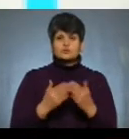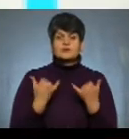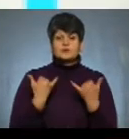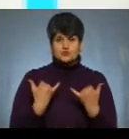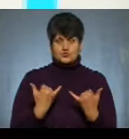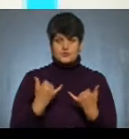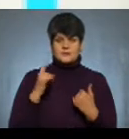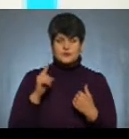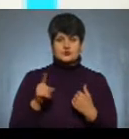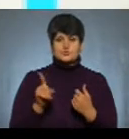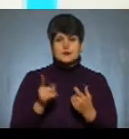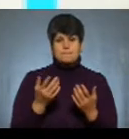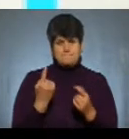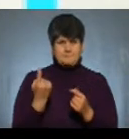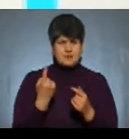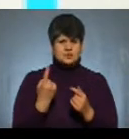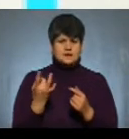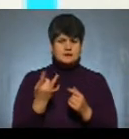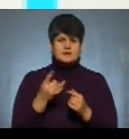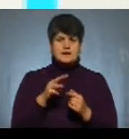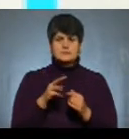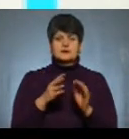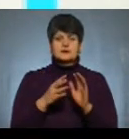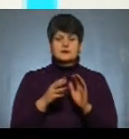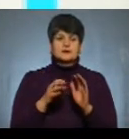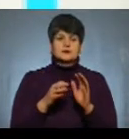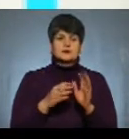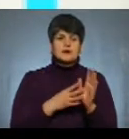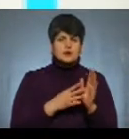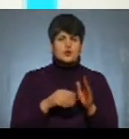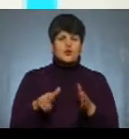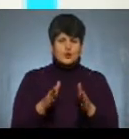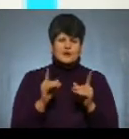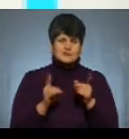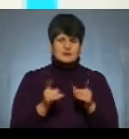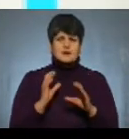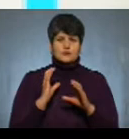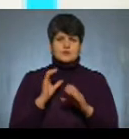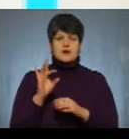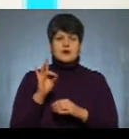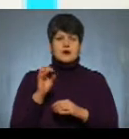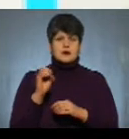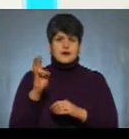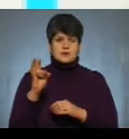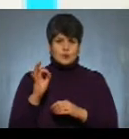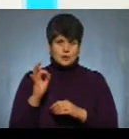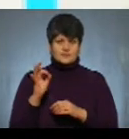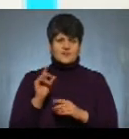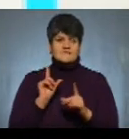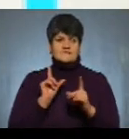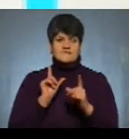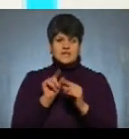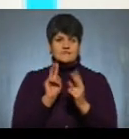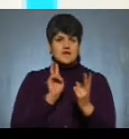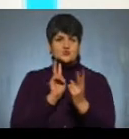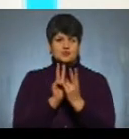на сьогодні, якщо ми беремо першу подію, це М09 дорога. Дійсно, автомобіль марки «Рено»